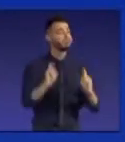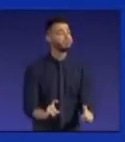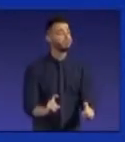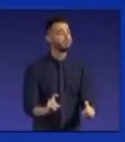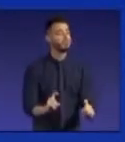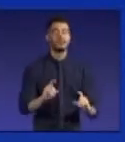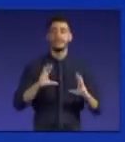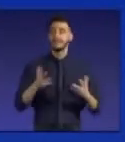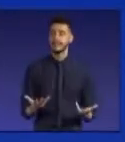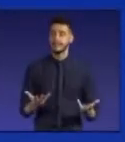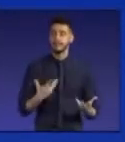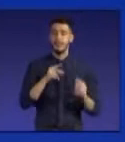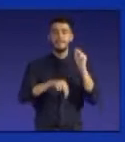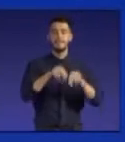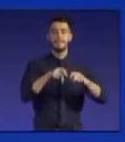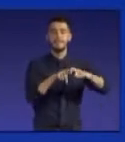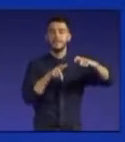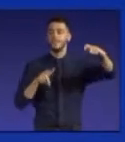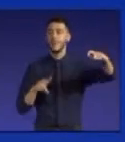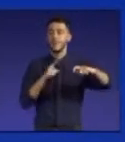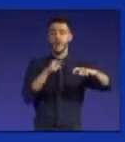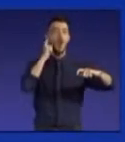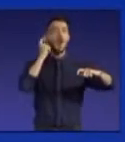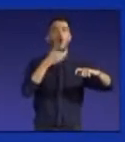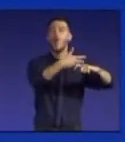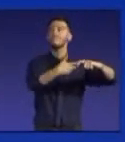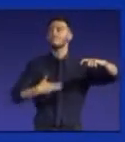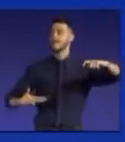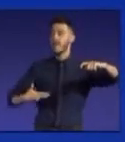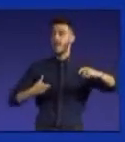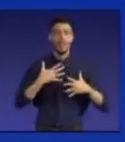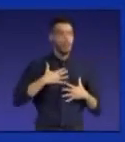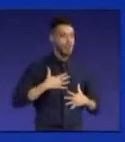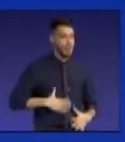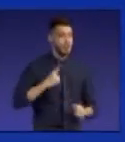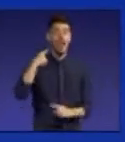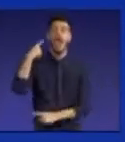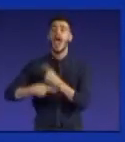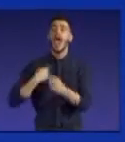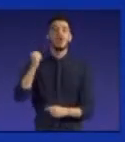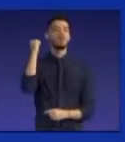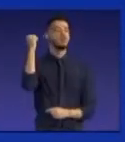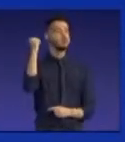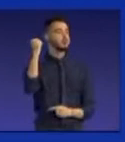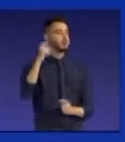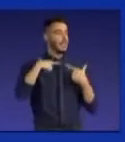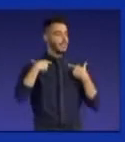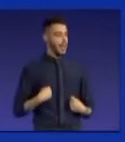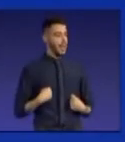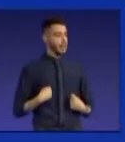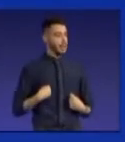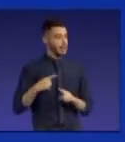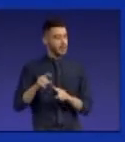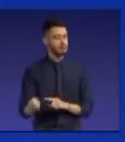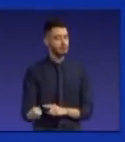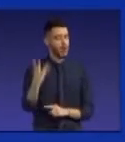είναι τα ψηφοδέλτια να αποτελούνται από έναν συνδυασμό έμπειρων και νέων στελεχών που θα